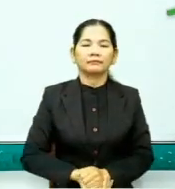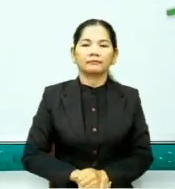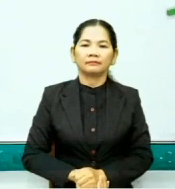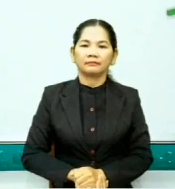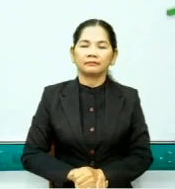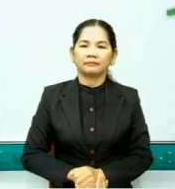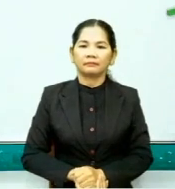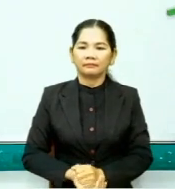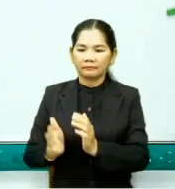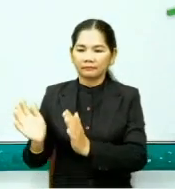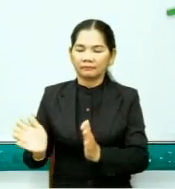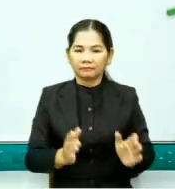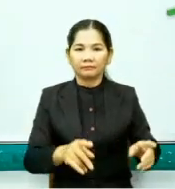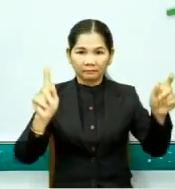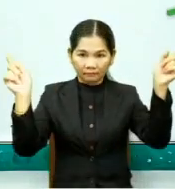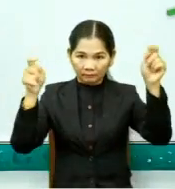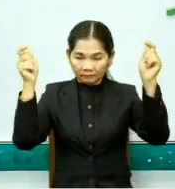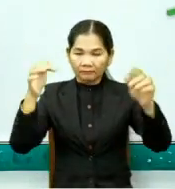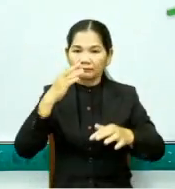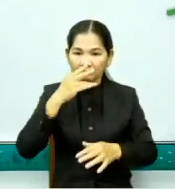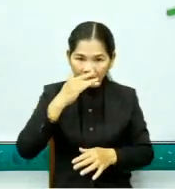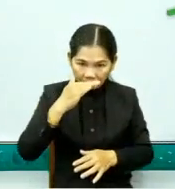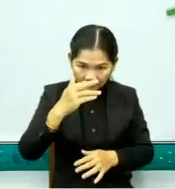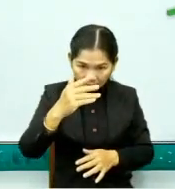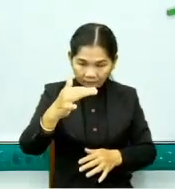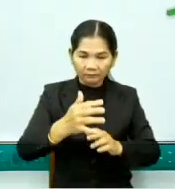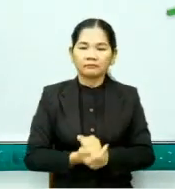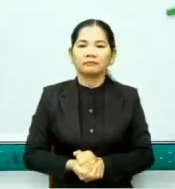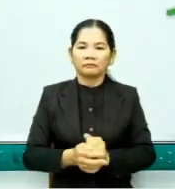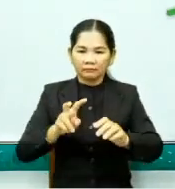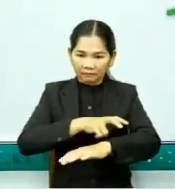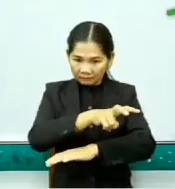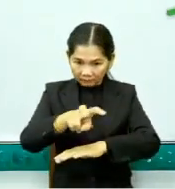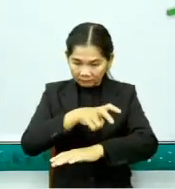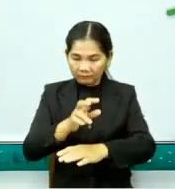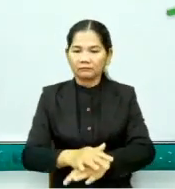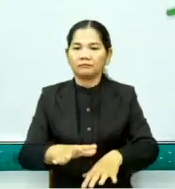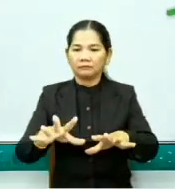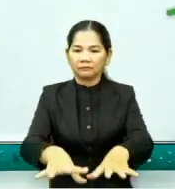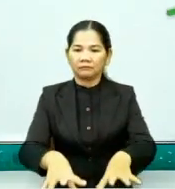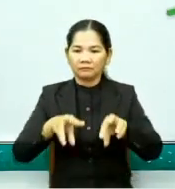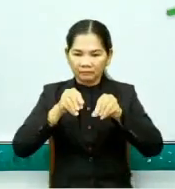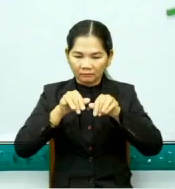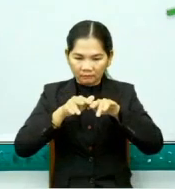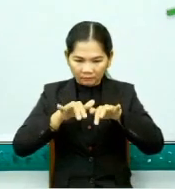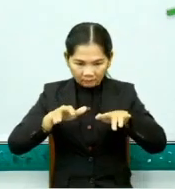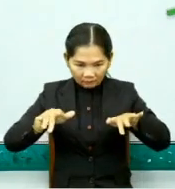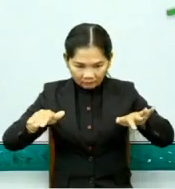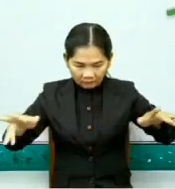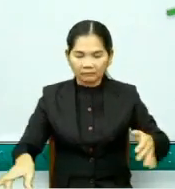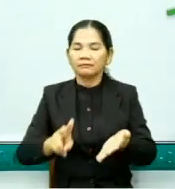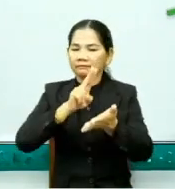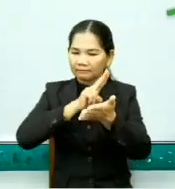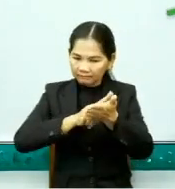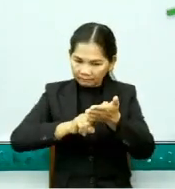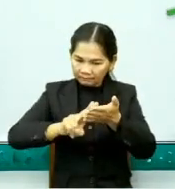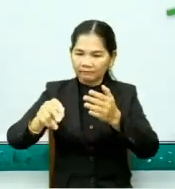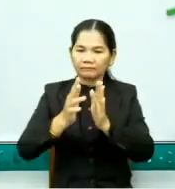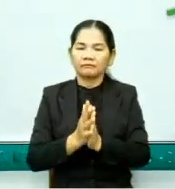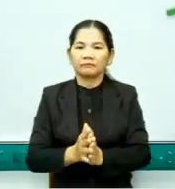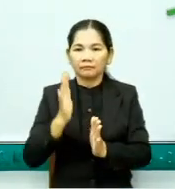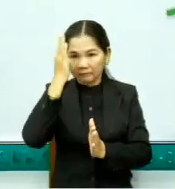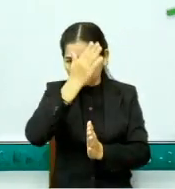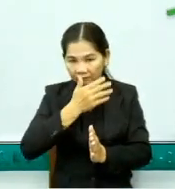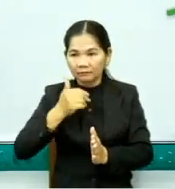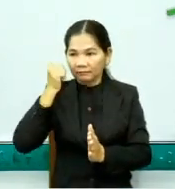chẳng chà ca riêp chom bôn sà mốt cứ đâm bấy thái rẽ xa chân này sà mốt ao miên ạc nà máy nâng sau